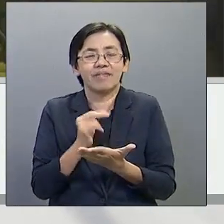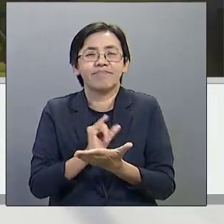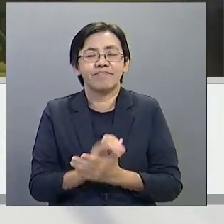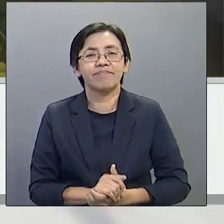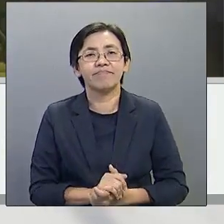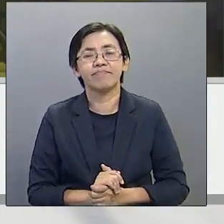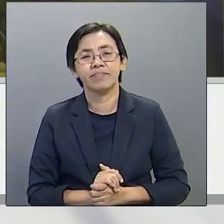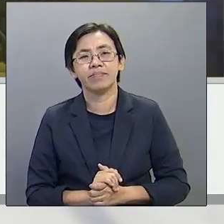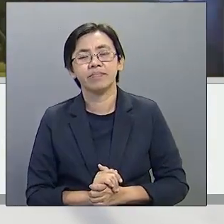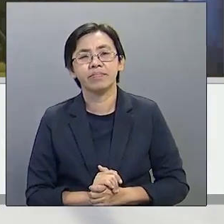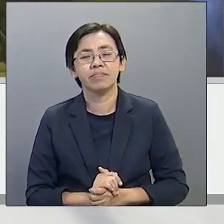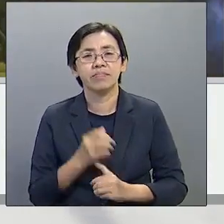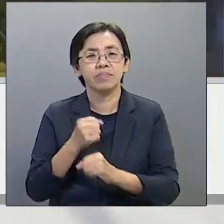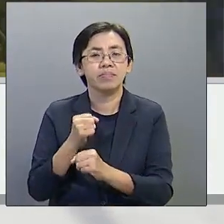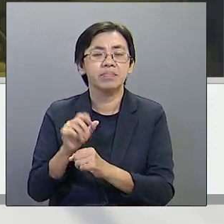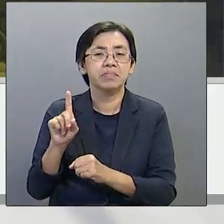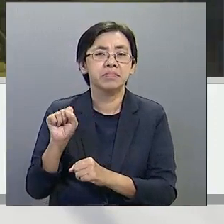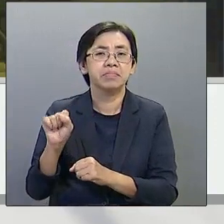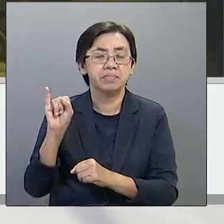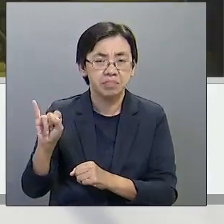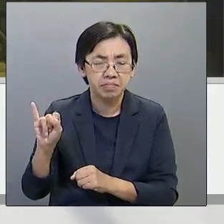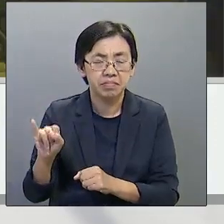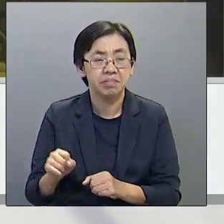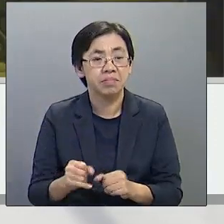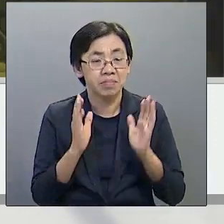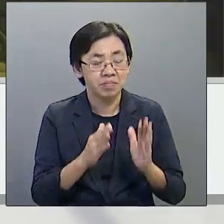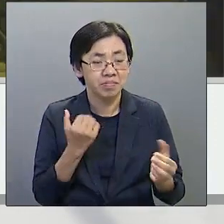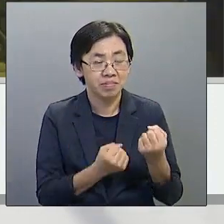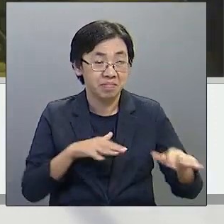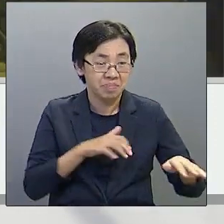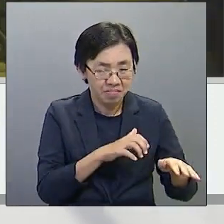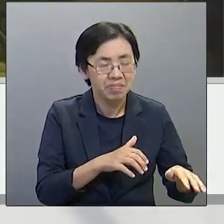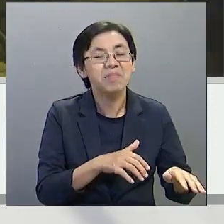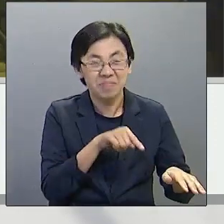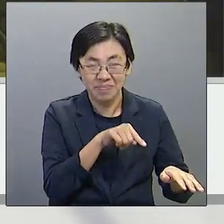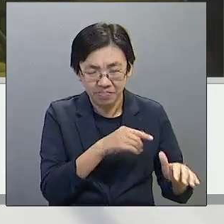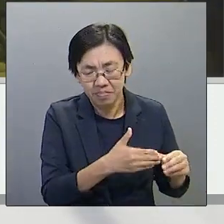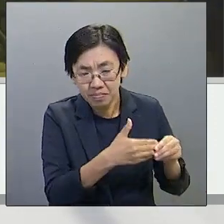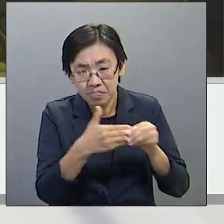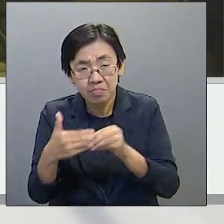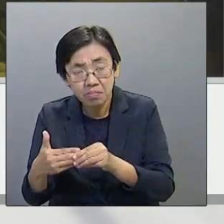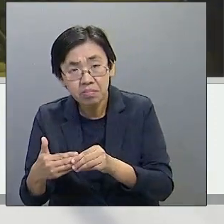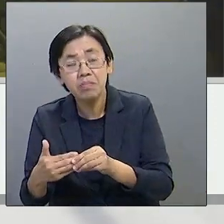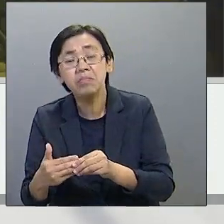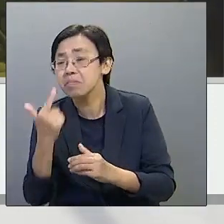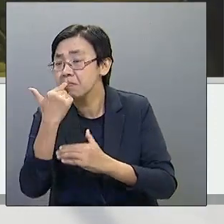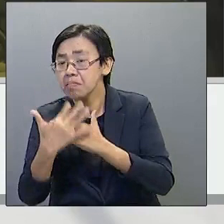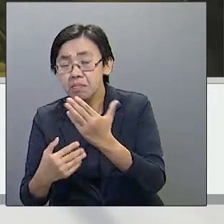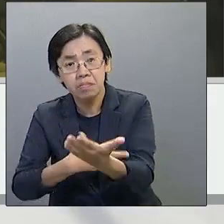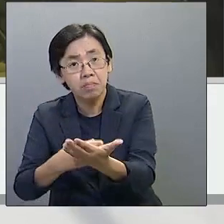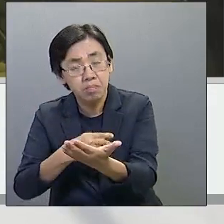ระบุว่าทำงานอยู่ที่ DSI แล้วก็พาผู้ก่อเหตุไปตรวจเลือดในคืนที่เกิดเหตุจริงไหมทาง